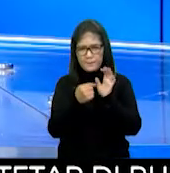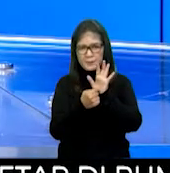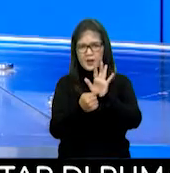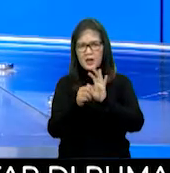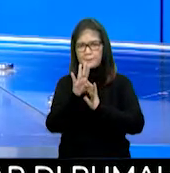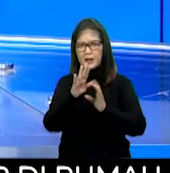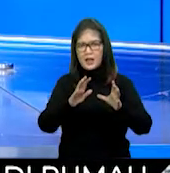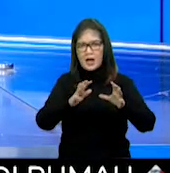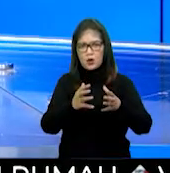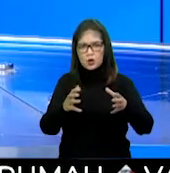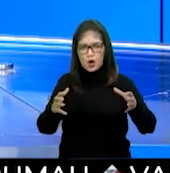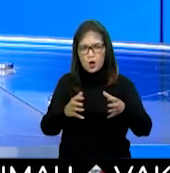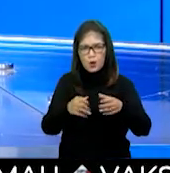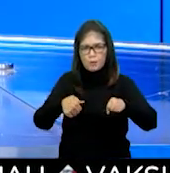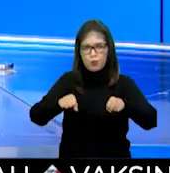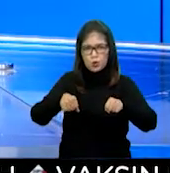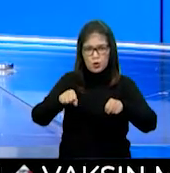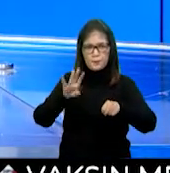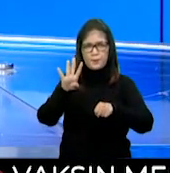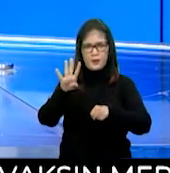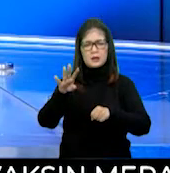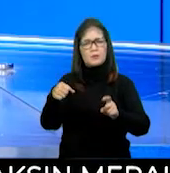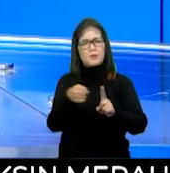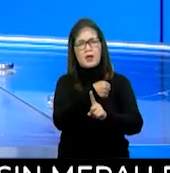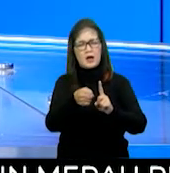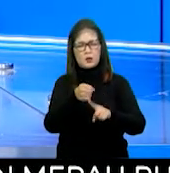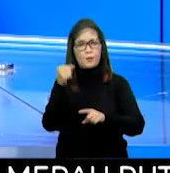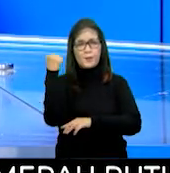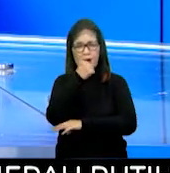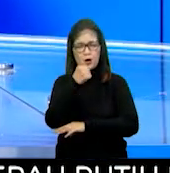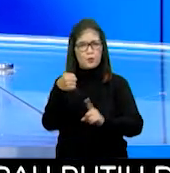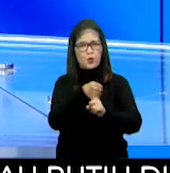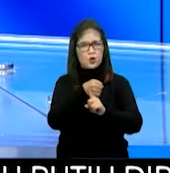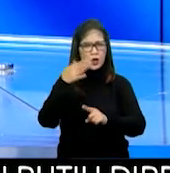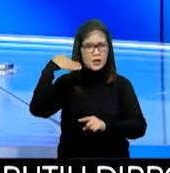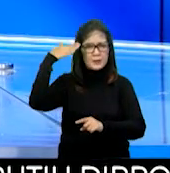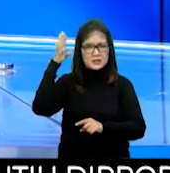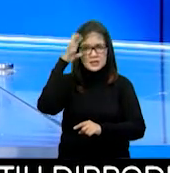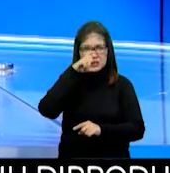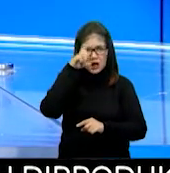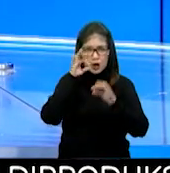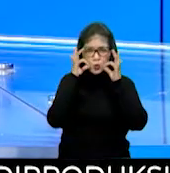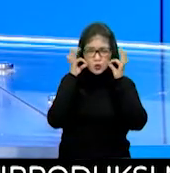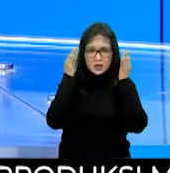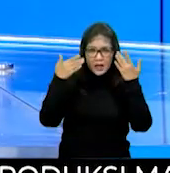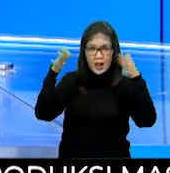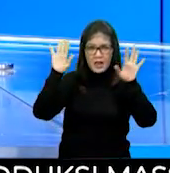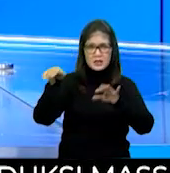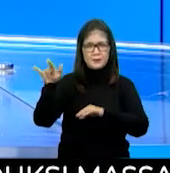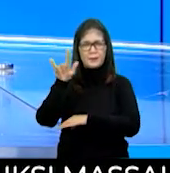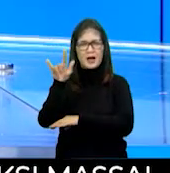geng motor pelaku pengeroyokan remaja yang tewas saat mencari kucingnya yang hilang di Bekasi, Jawa Barat. Pengeroyokan ini terjadi akibat